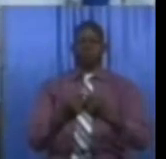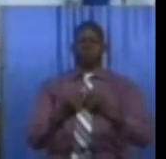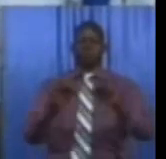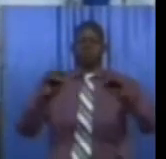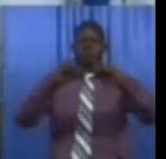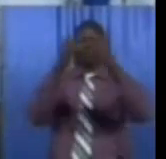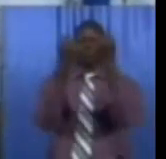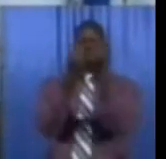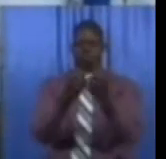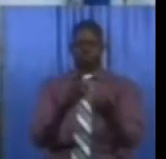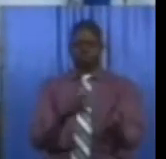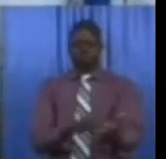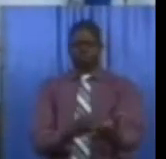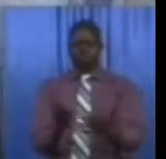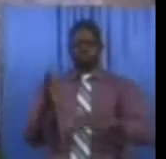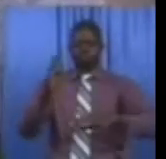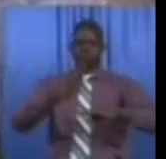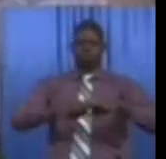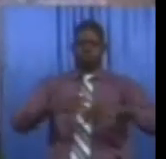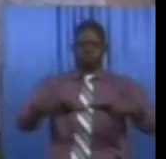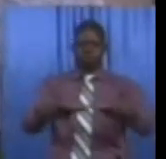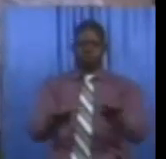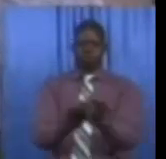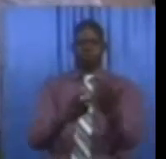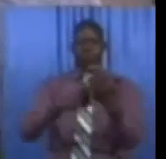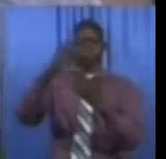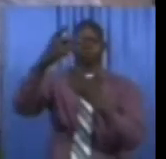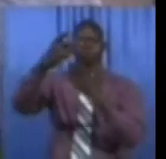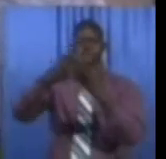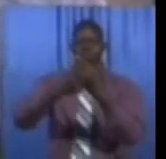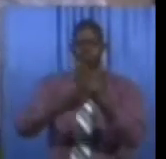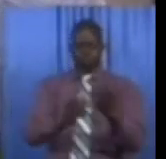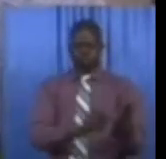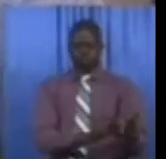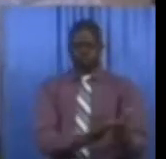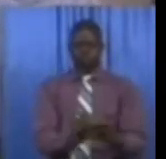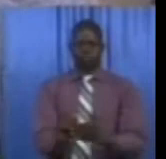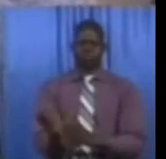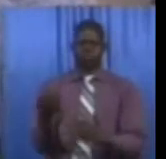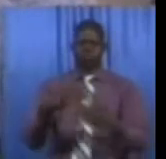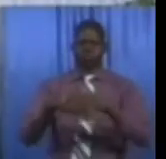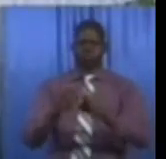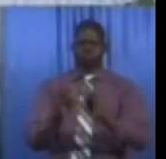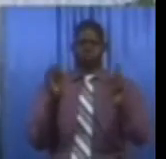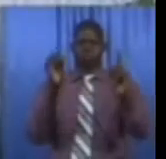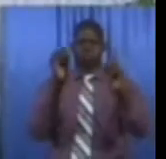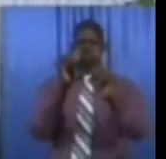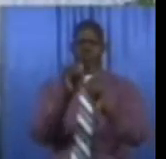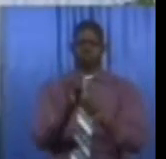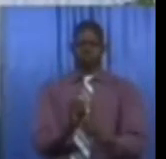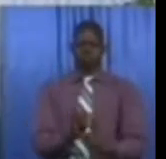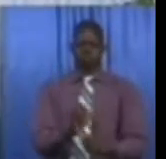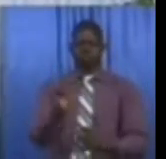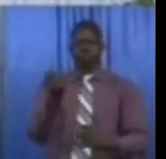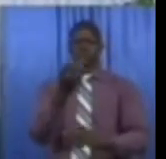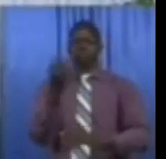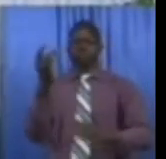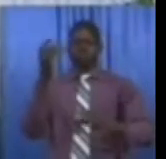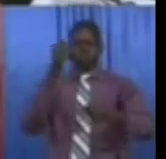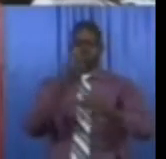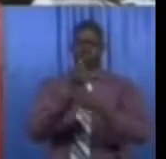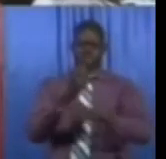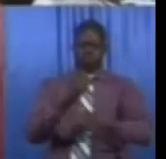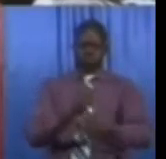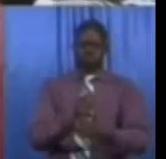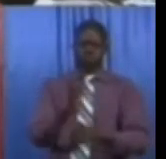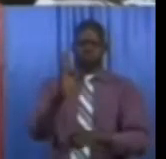les sociétés médicales dans la mise en œuvre des programmes s'inscrivant dans cet objectif. En 18 ans d'intervention au Burkina